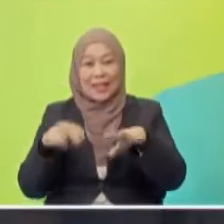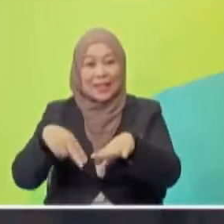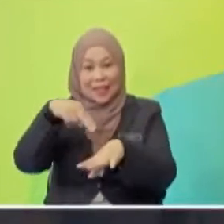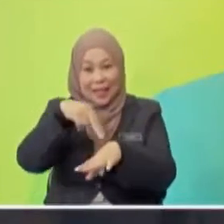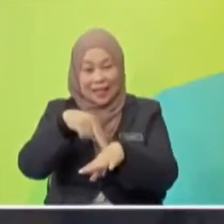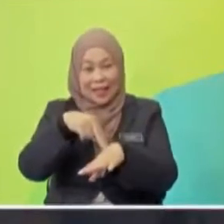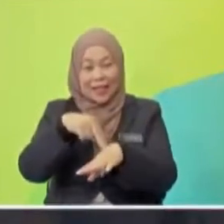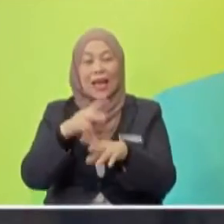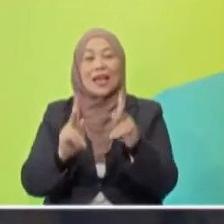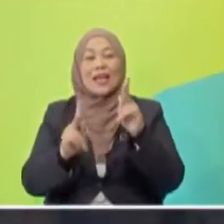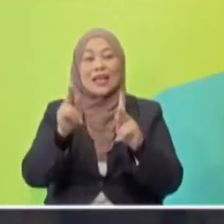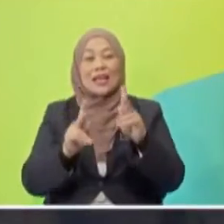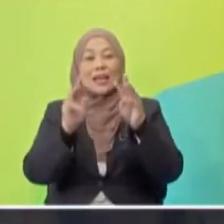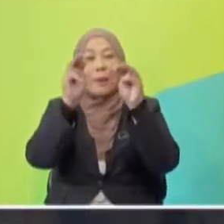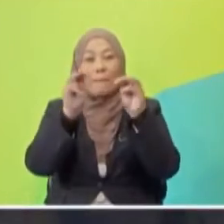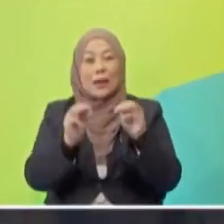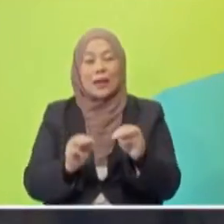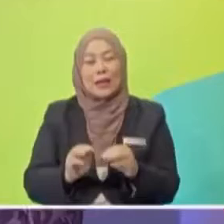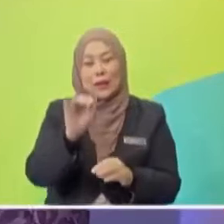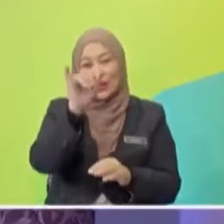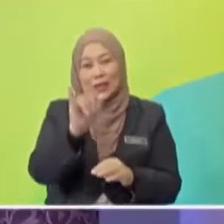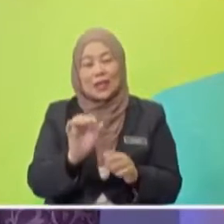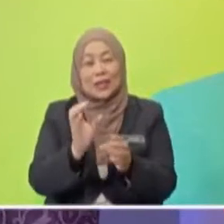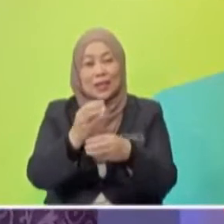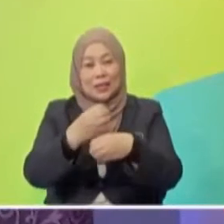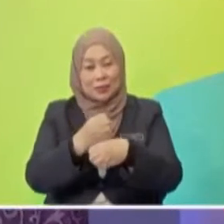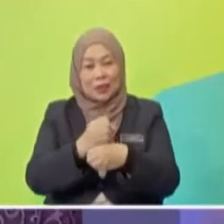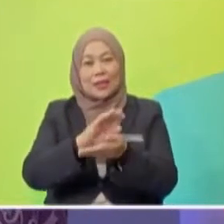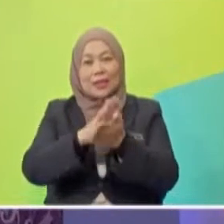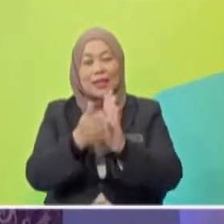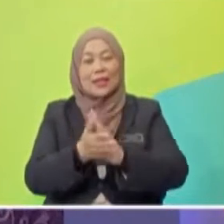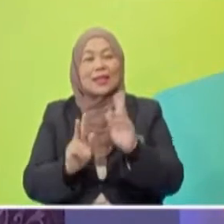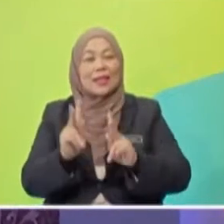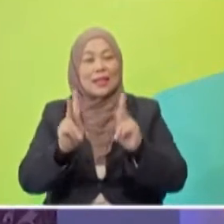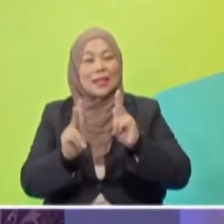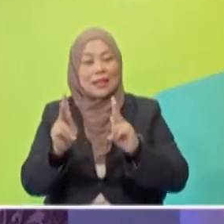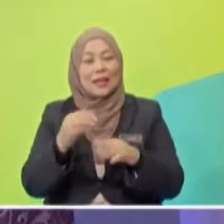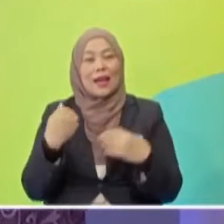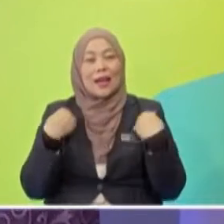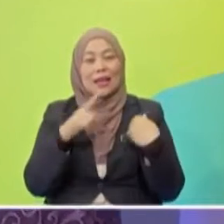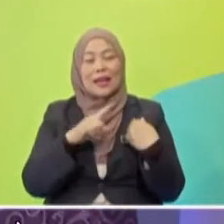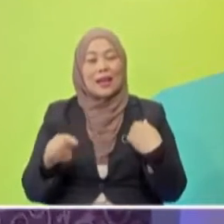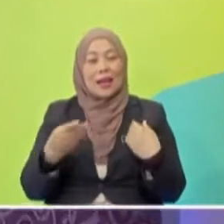teknik kita manusia jadi kereta adalah benda bukan hidup